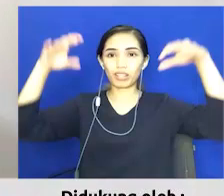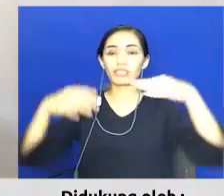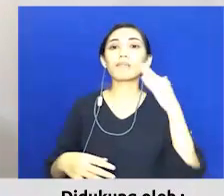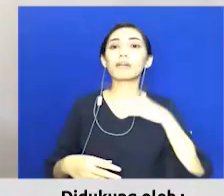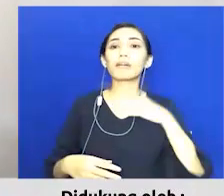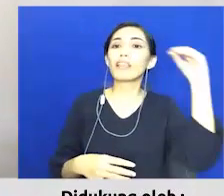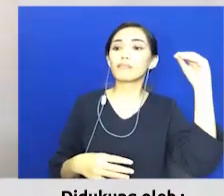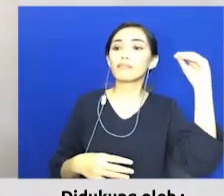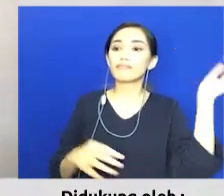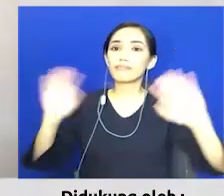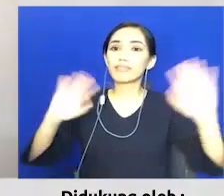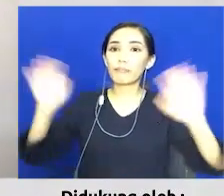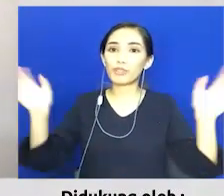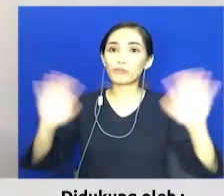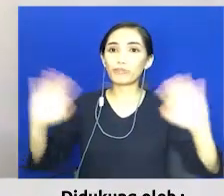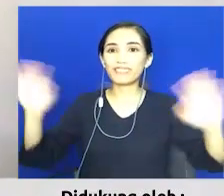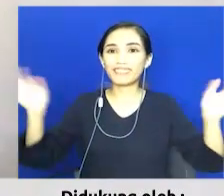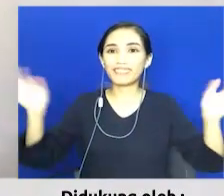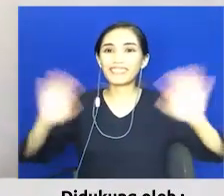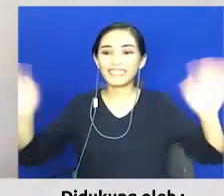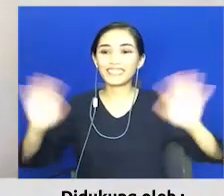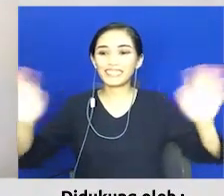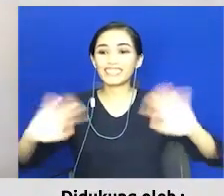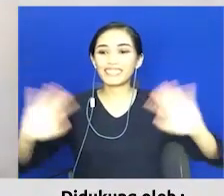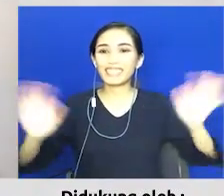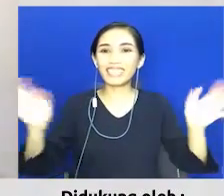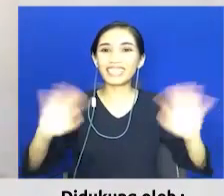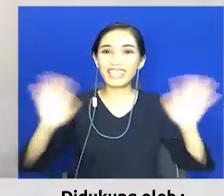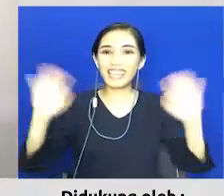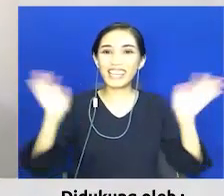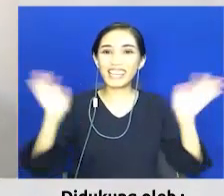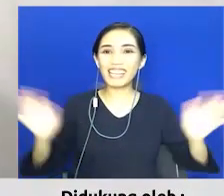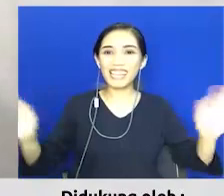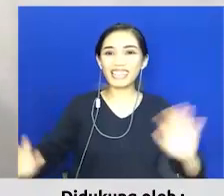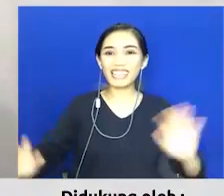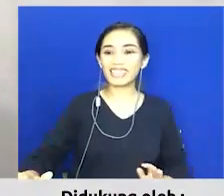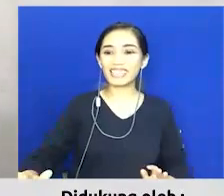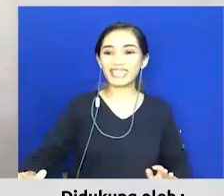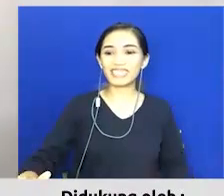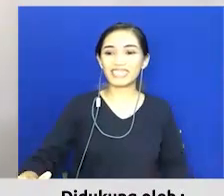mengucap salam. Wassalamualaikum warahmatullahi wabarakatuh. Selamat malam. Sampai jumpa. Salam.